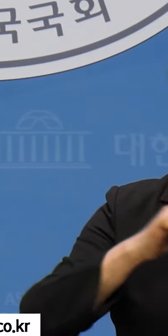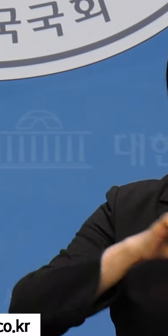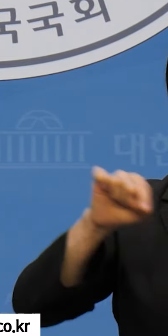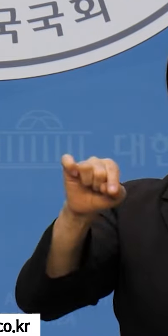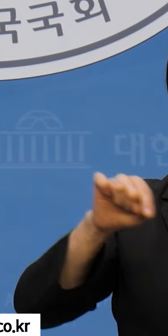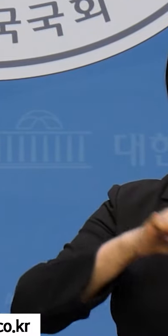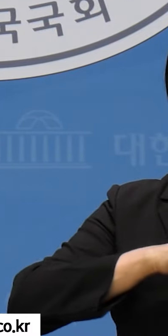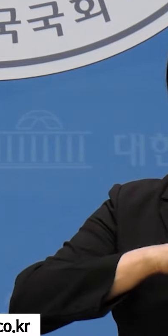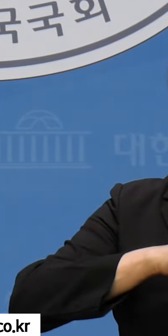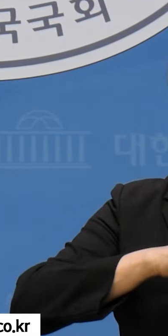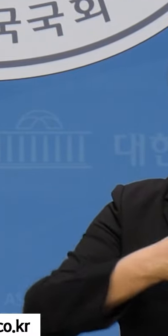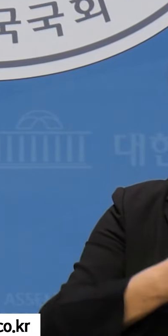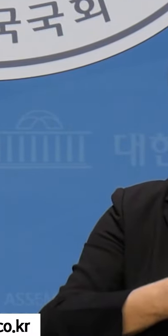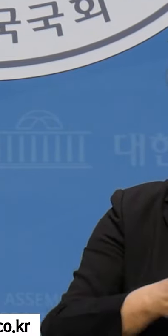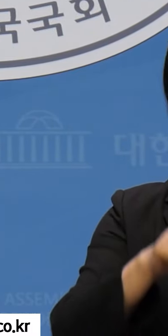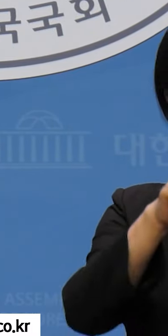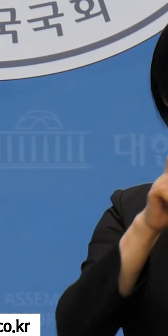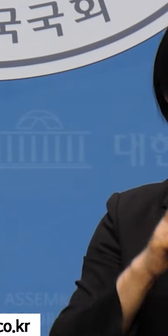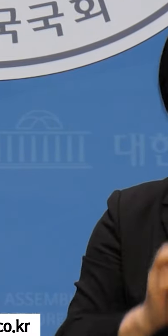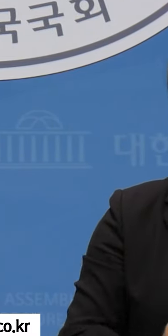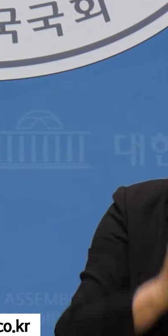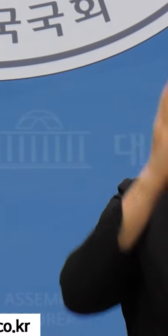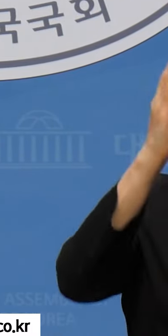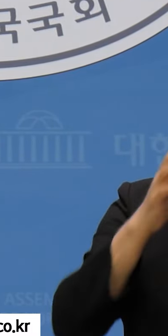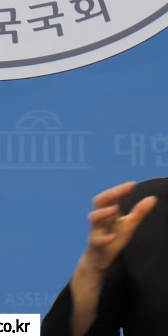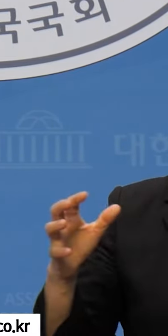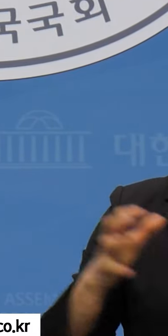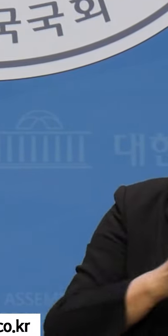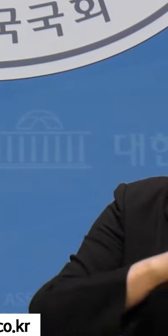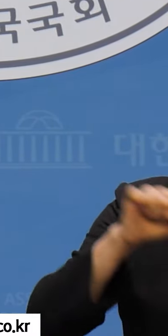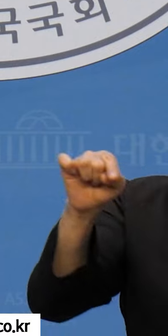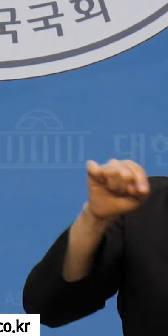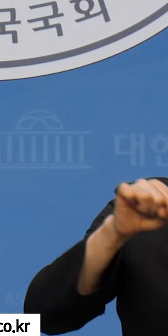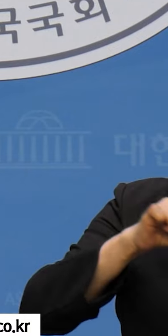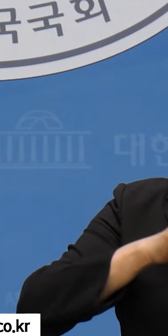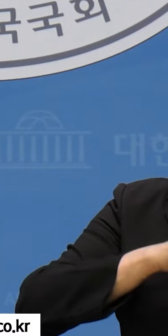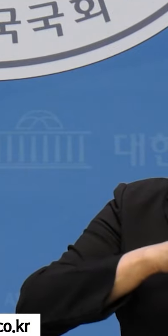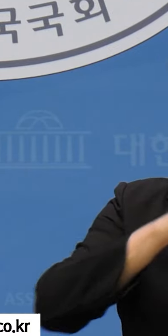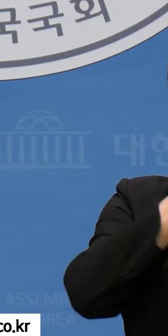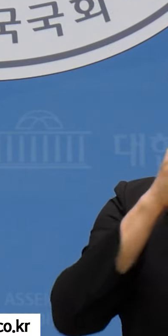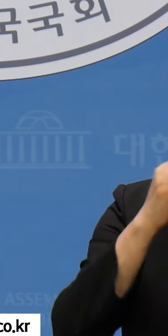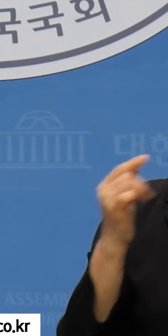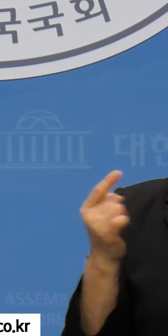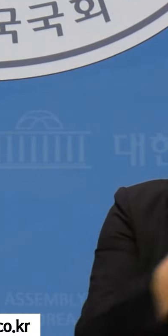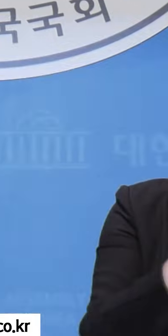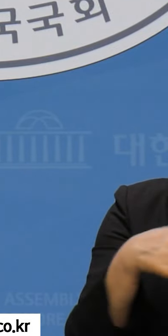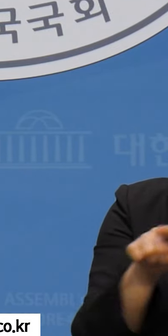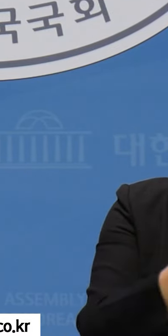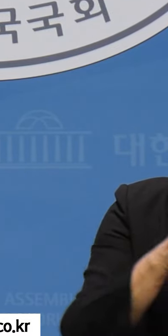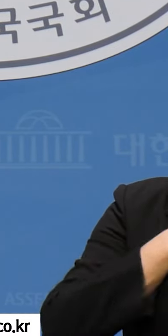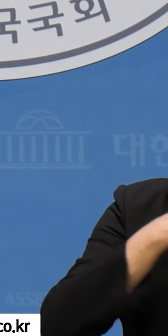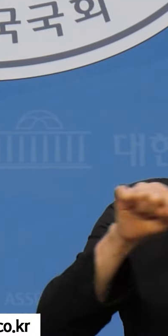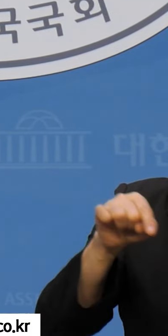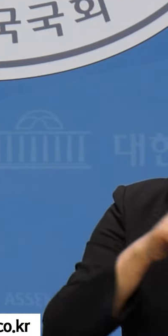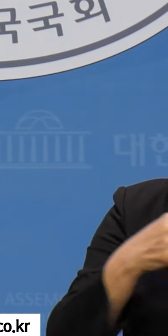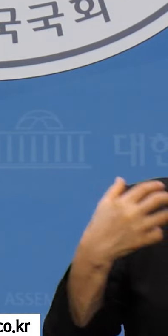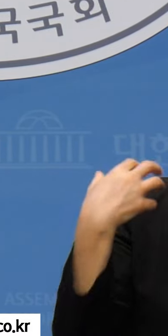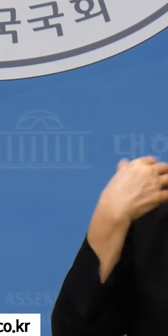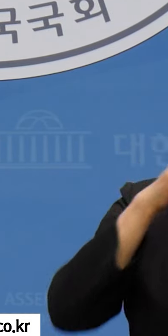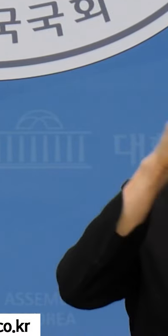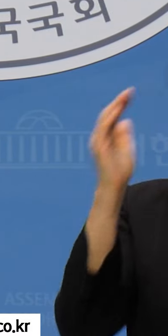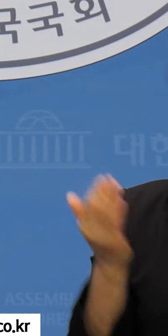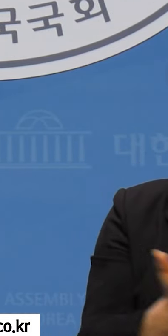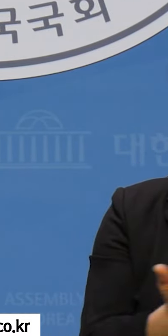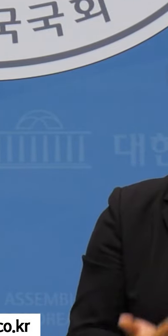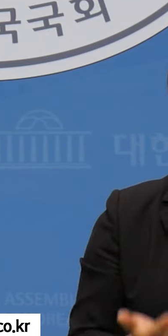정치, 징후를 넘어 통합의 정치를 바로 세우기 위해 제 정치적 사명을